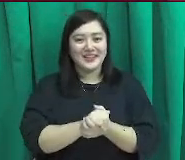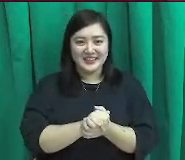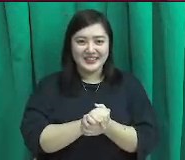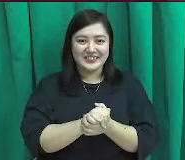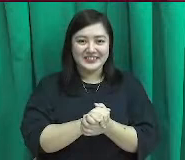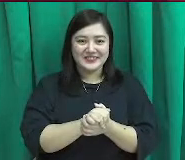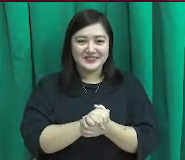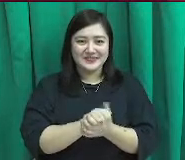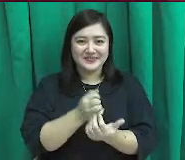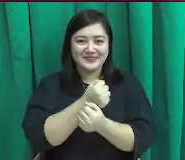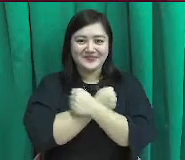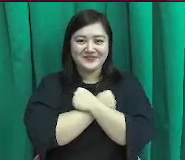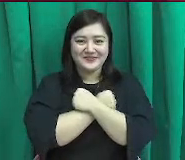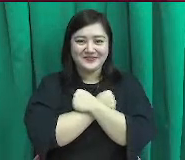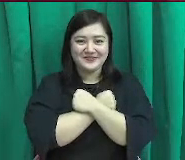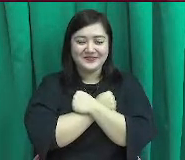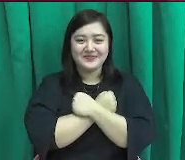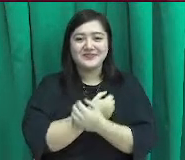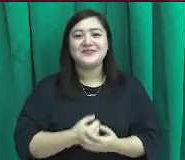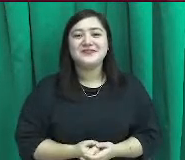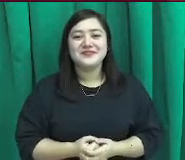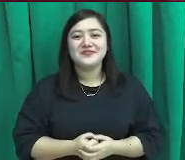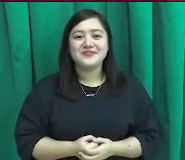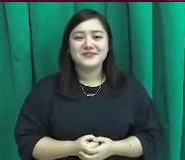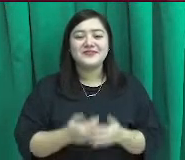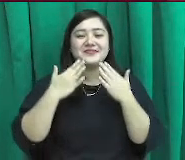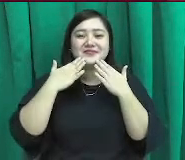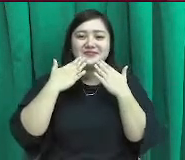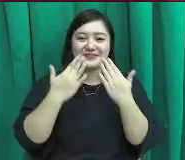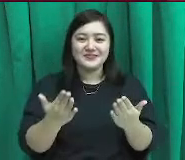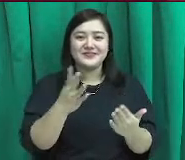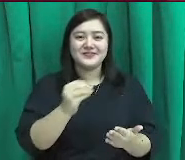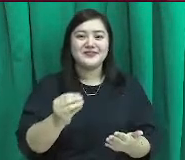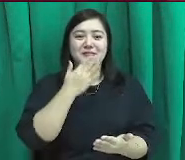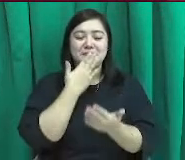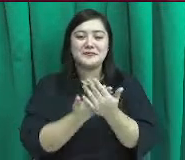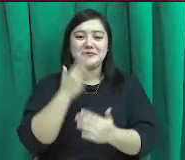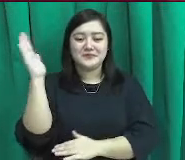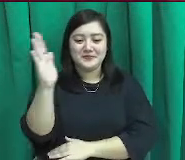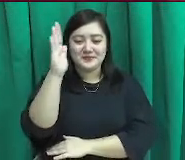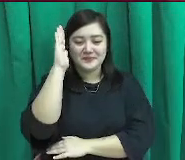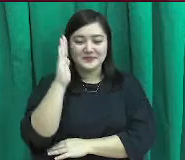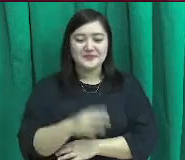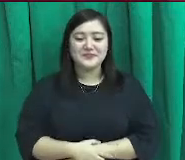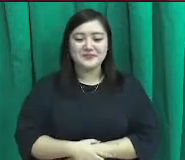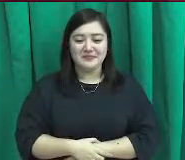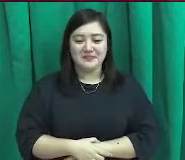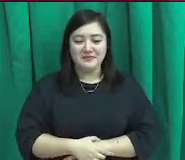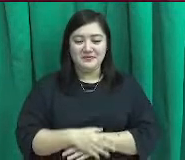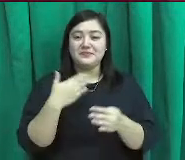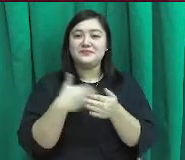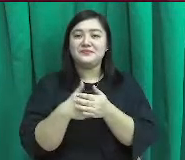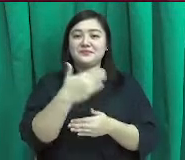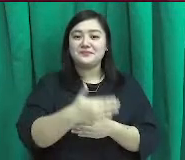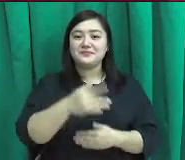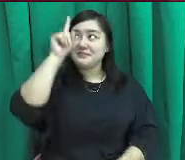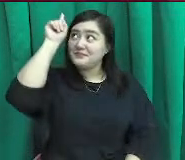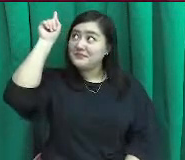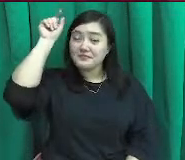meet thy God. Maraming salamat at magandang tanghali po sa inyo. Amen. Sir Rudy!